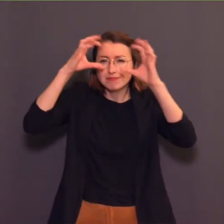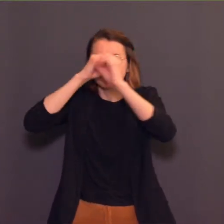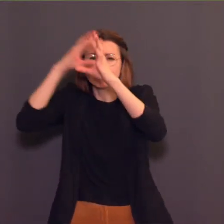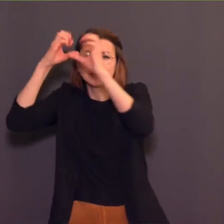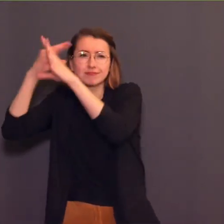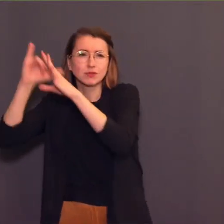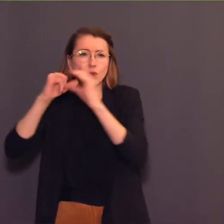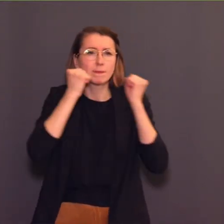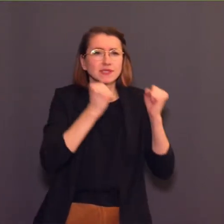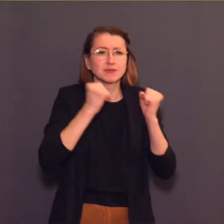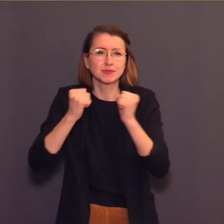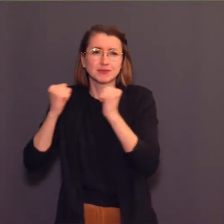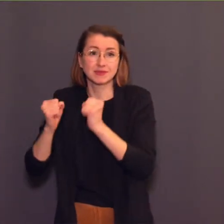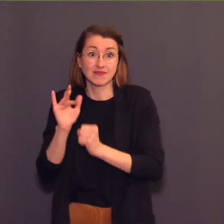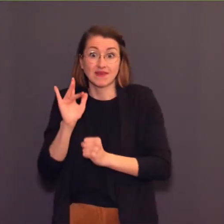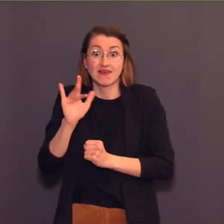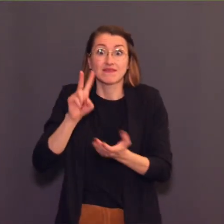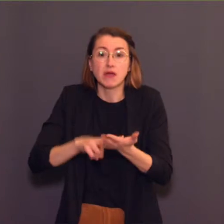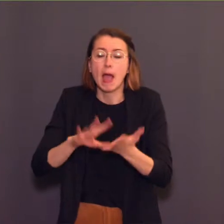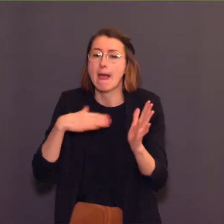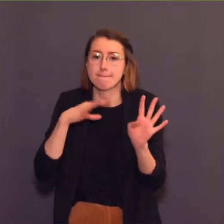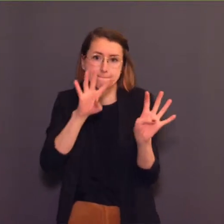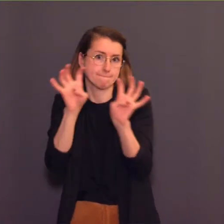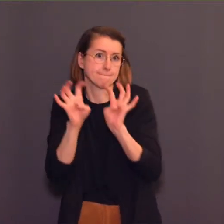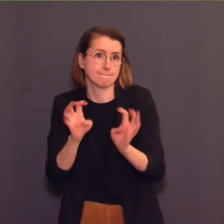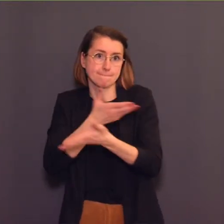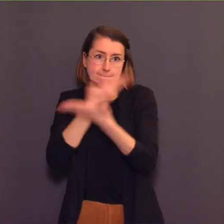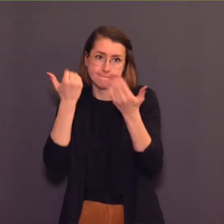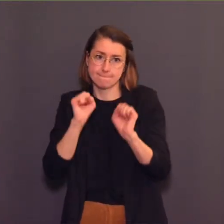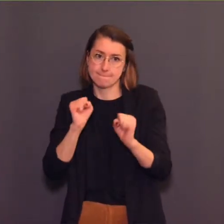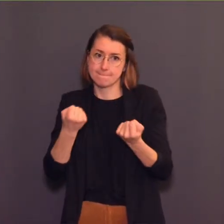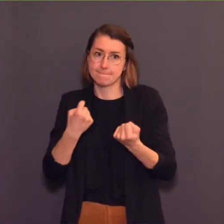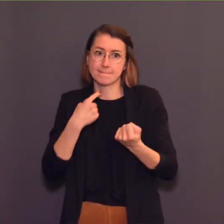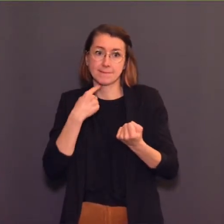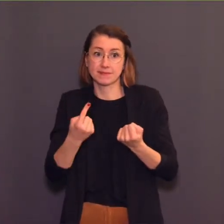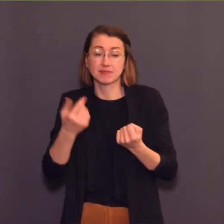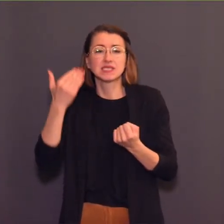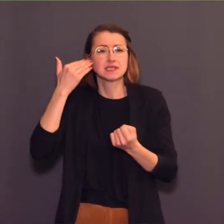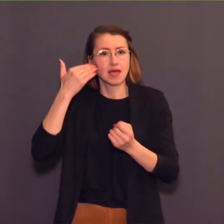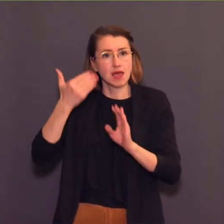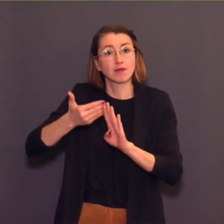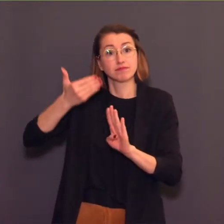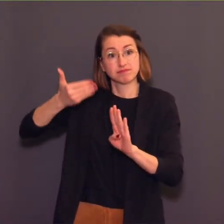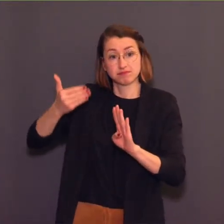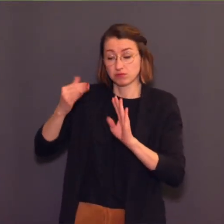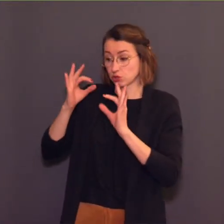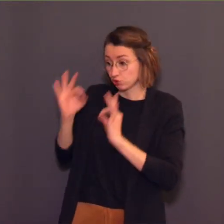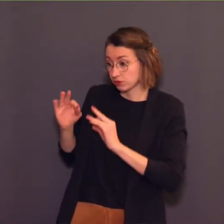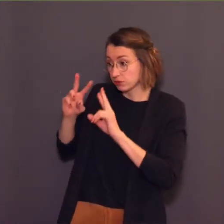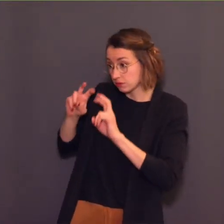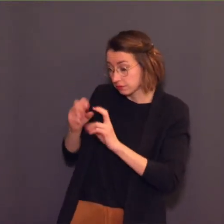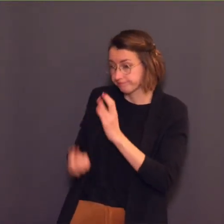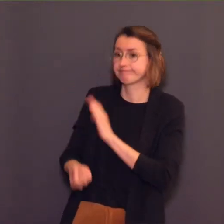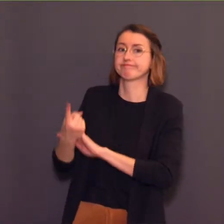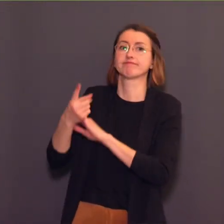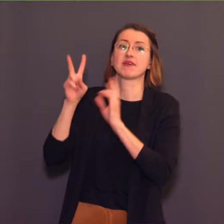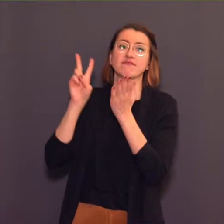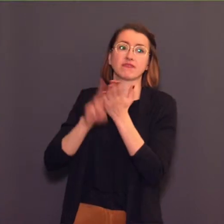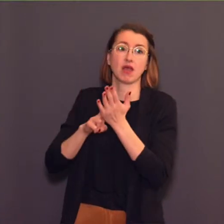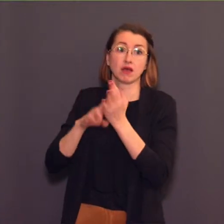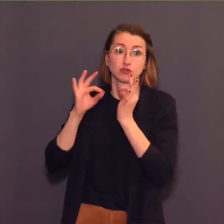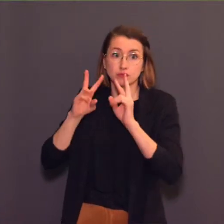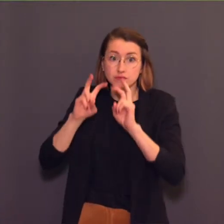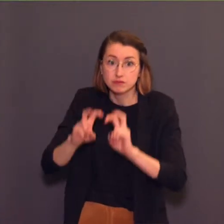mais on sait qu'à de nombreux moments, ces modèles ont reflété ce que la situation nous a imposé de